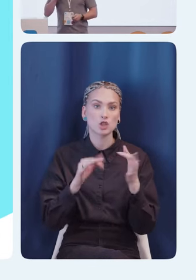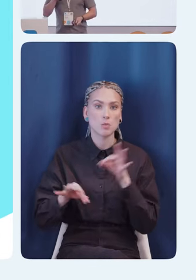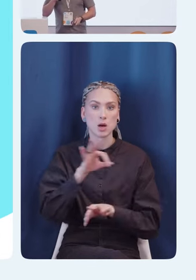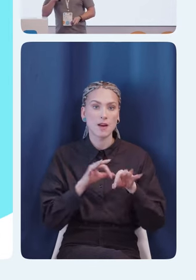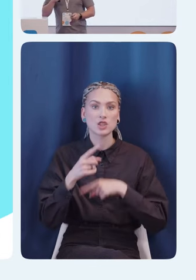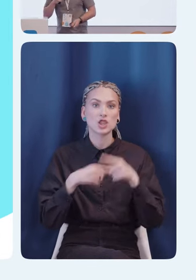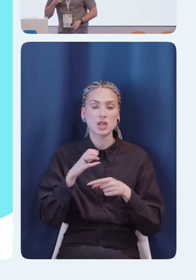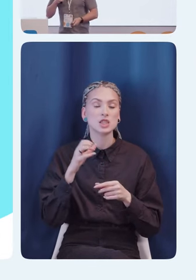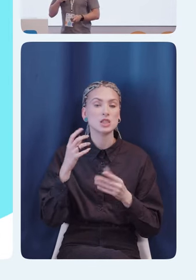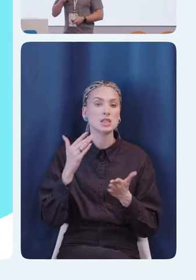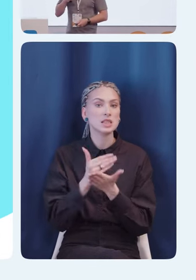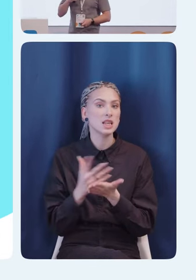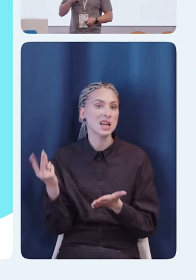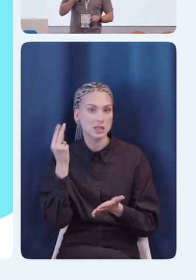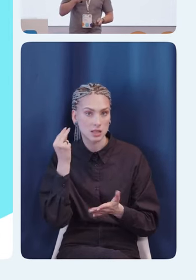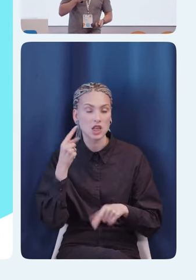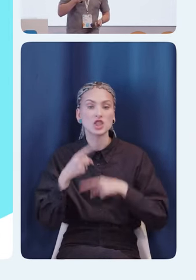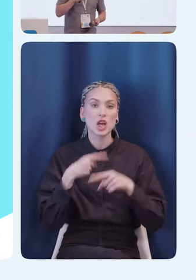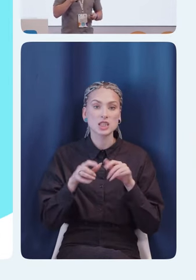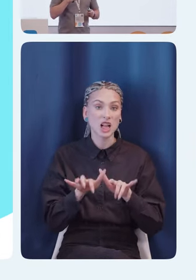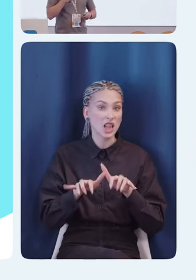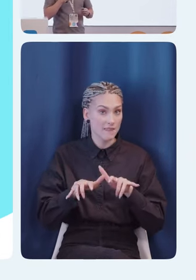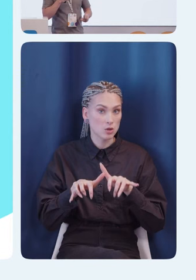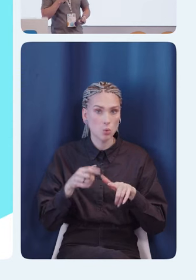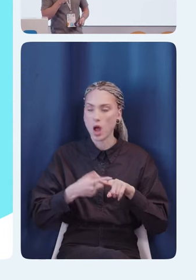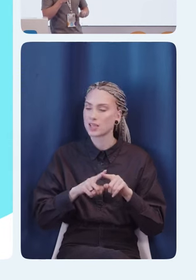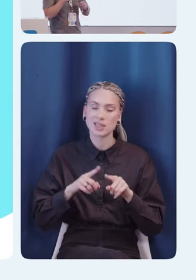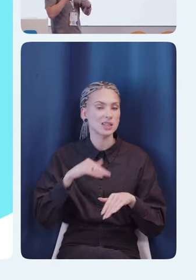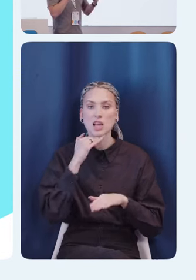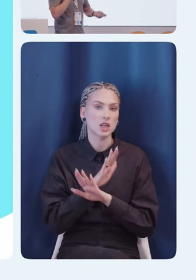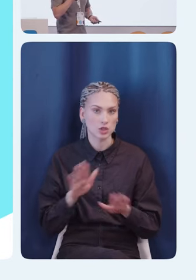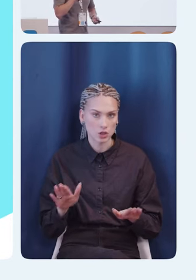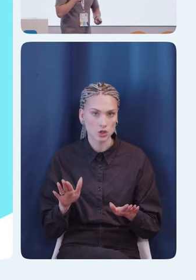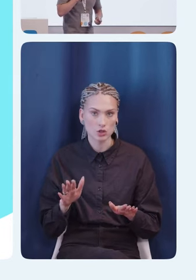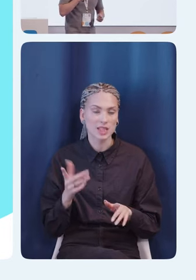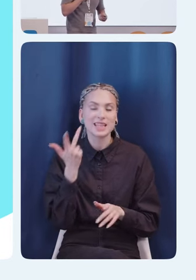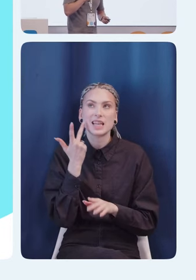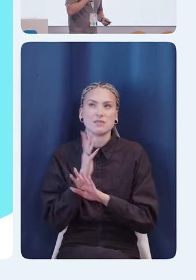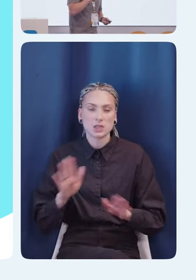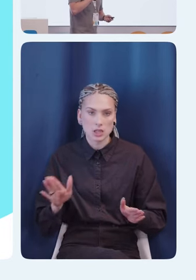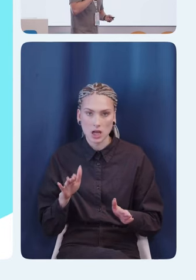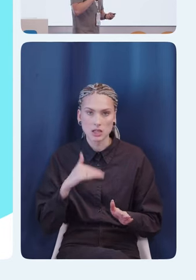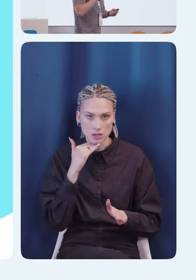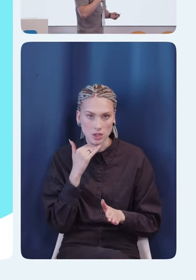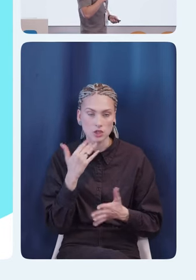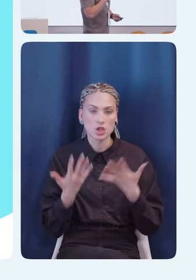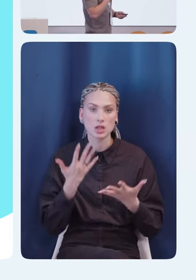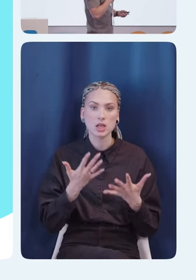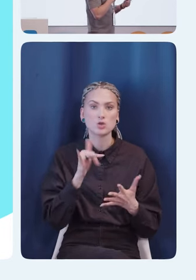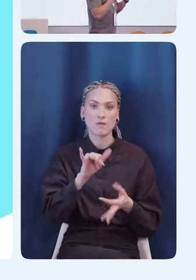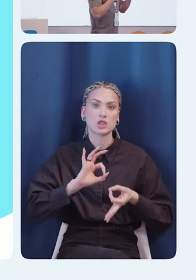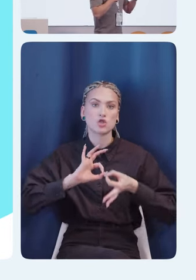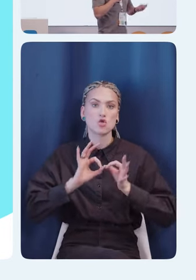через скринридеры. К сожалению, проверка через клавиатуру этого недостаточно. Не всегда достаточно. Особенно, если у вас очень